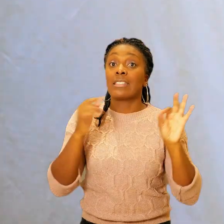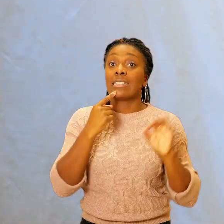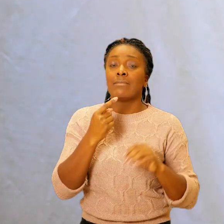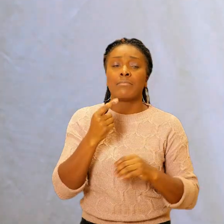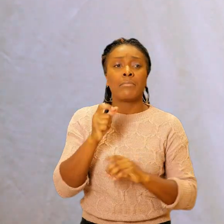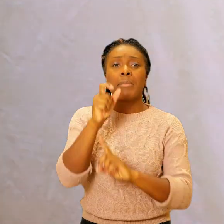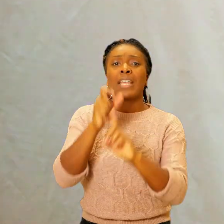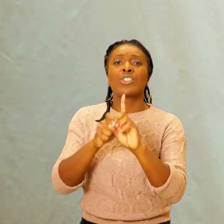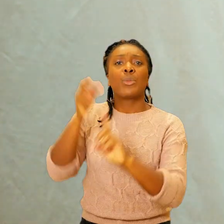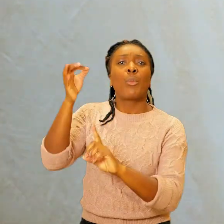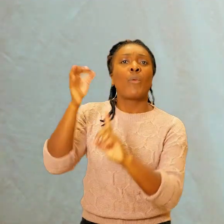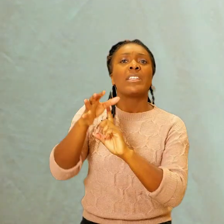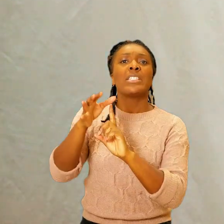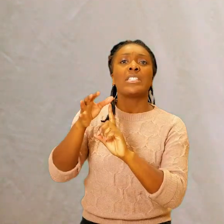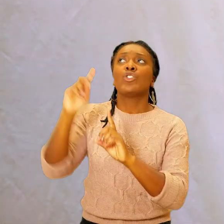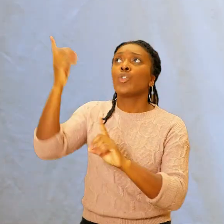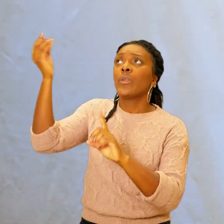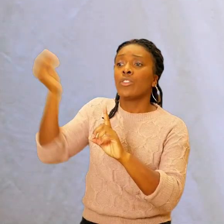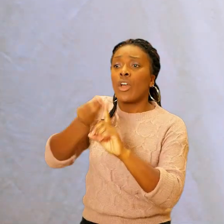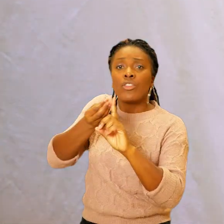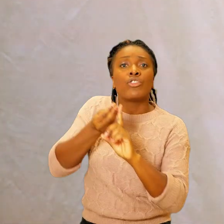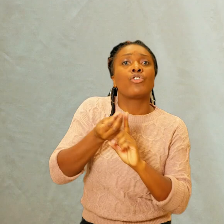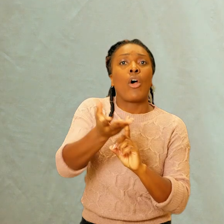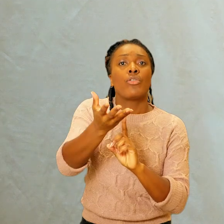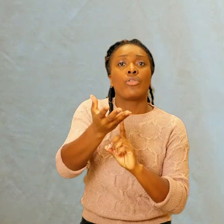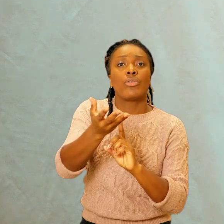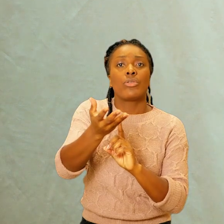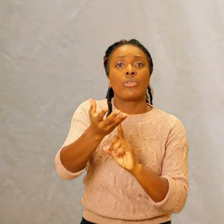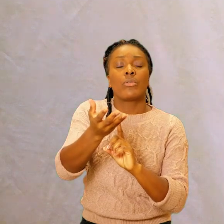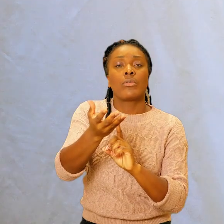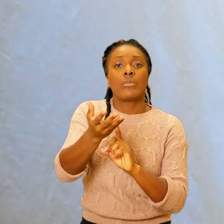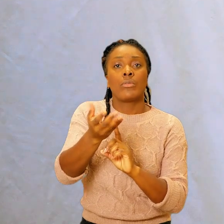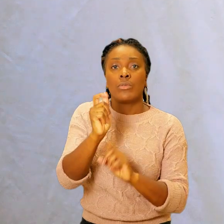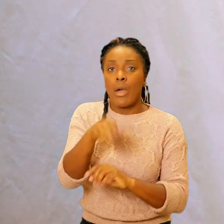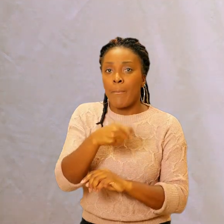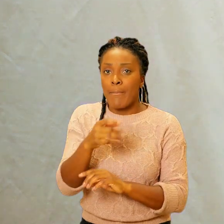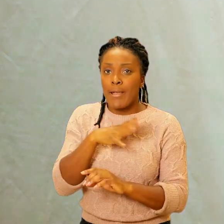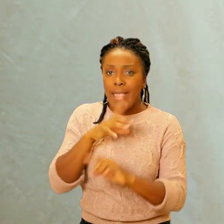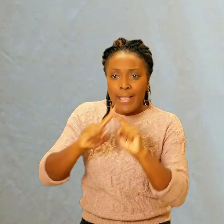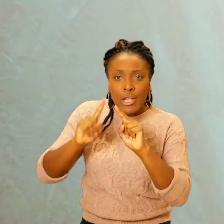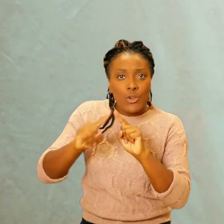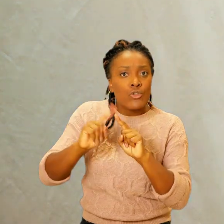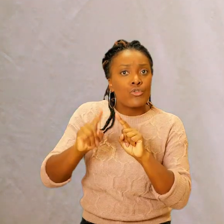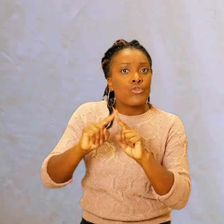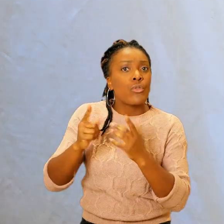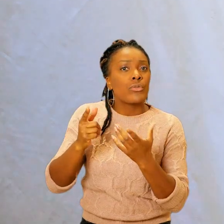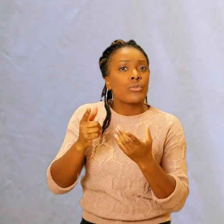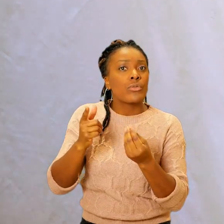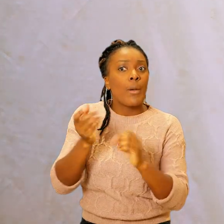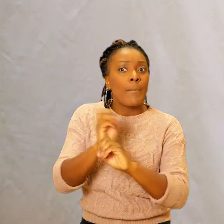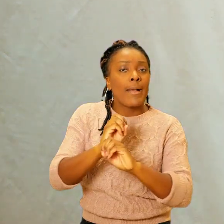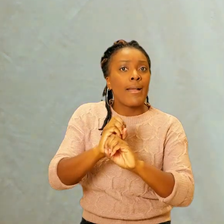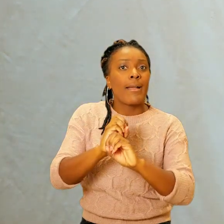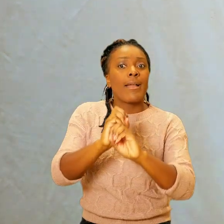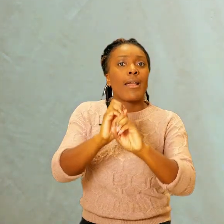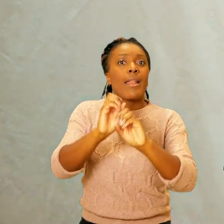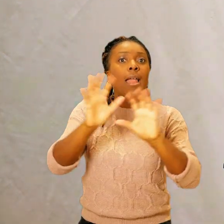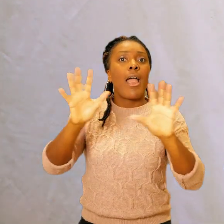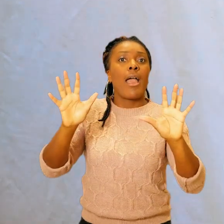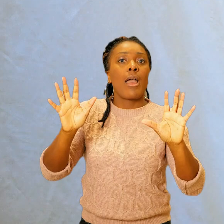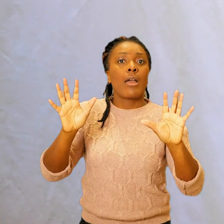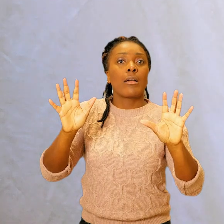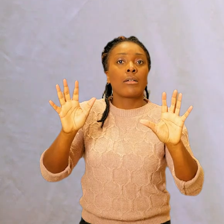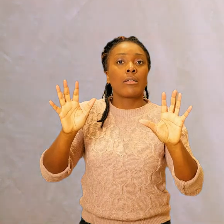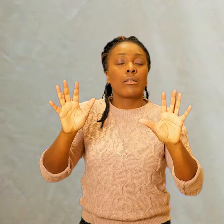qui parle de la part de Dieu. Donc si on parle de la part de Dieu, il y a quelque chose qui doit se dégager de la parole de Dieu. Celui qui